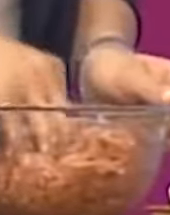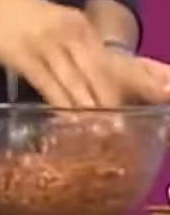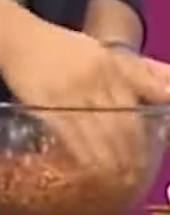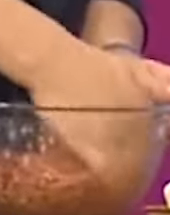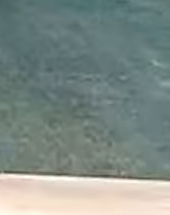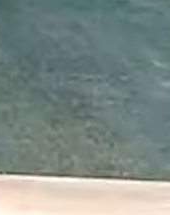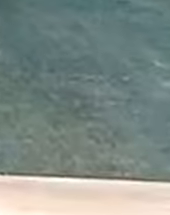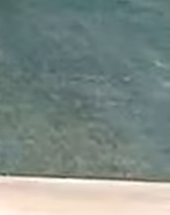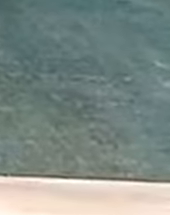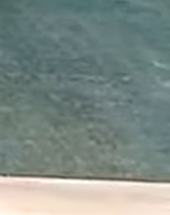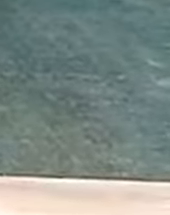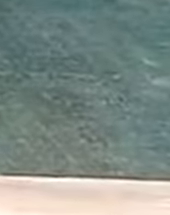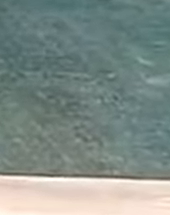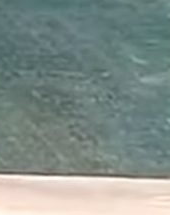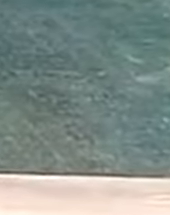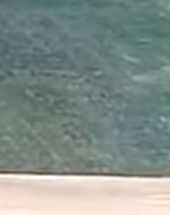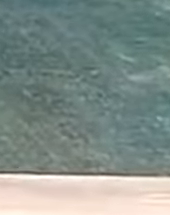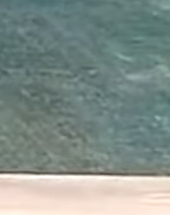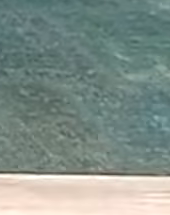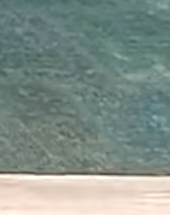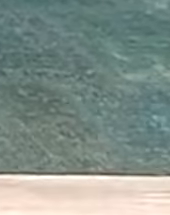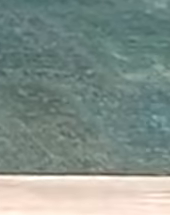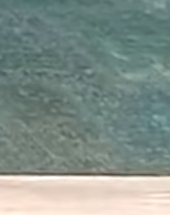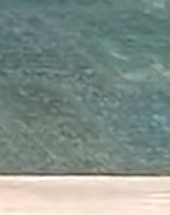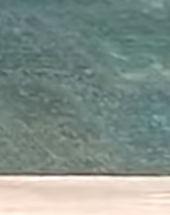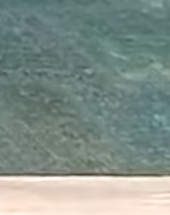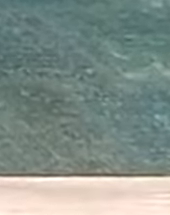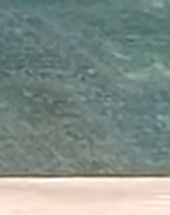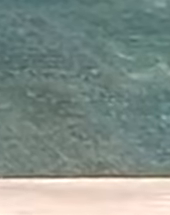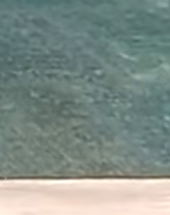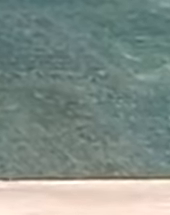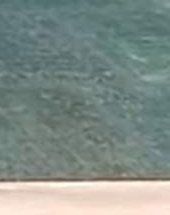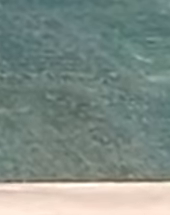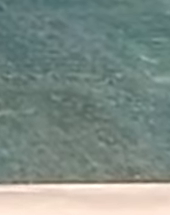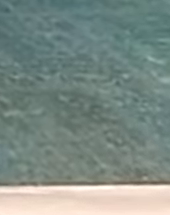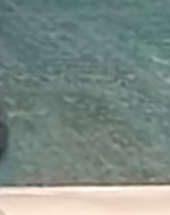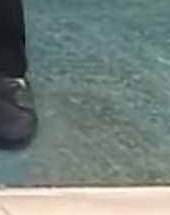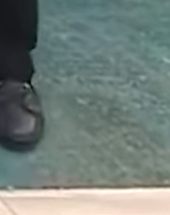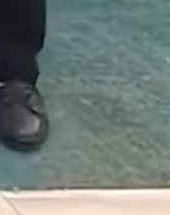amcam zaten 22 tane var. Amcasının 22 çocuğu var.